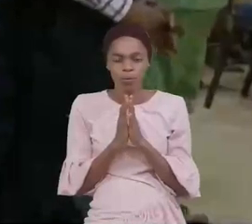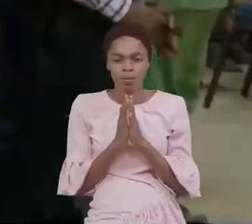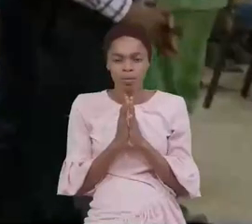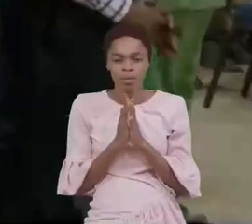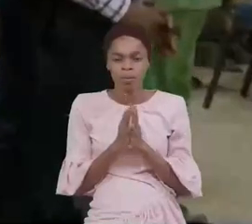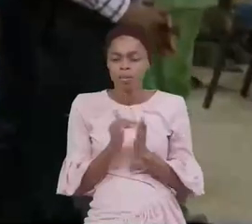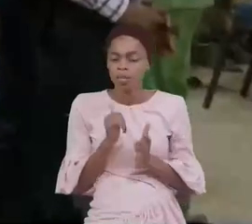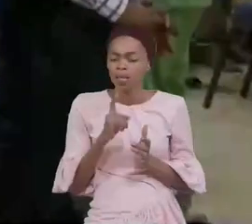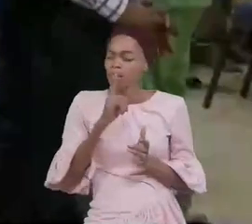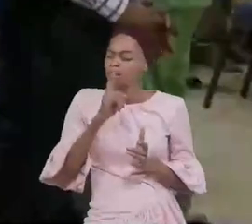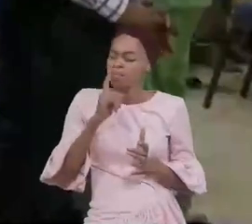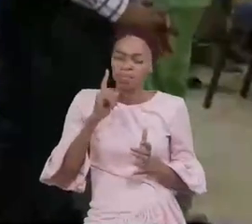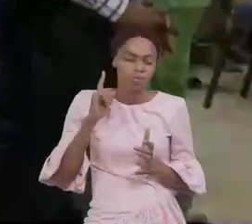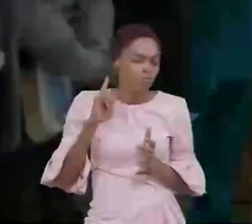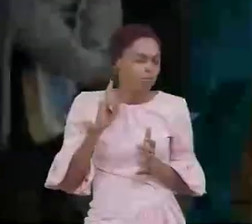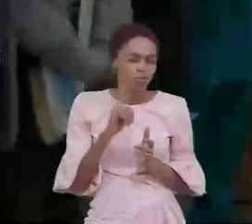La passion définie.